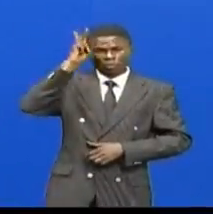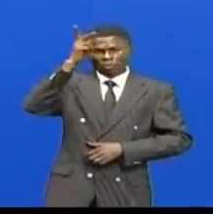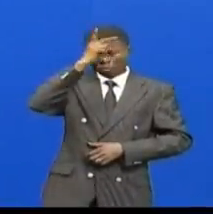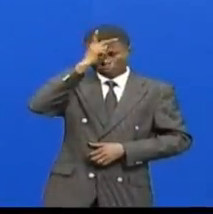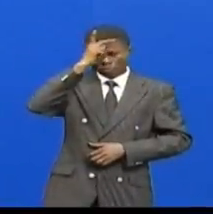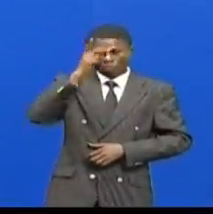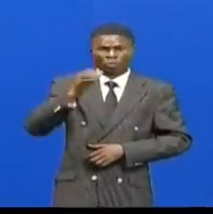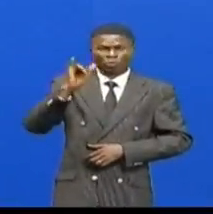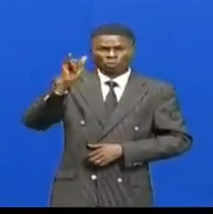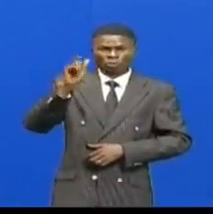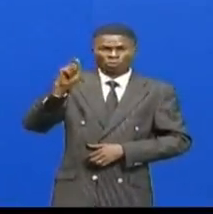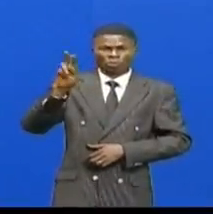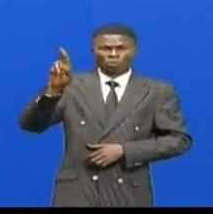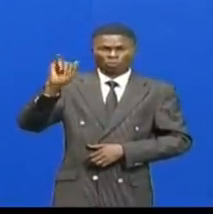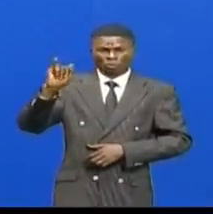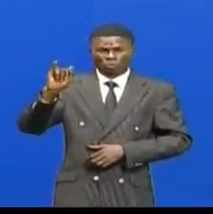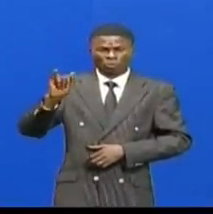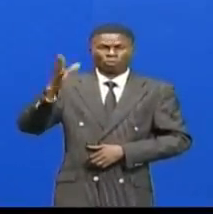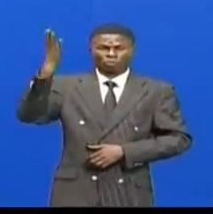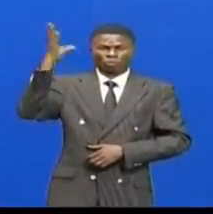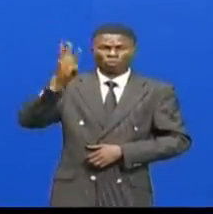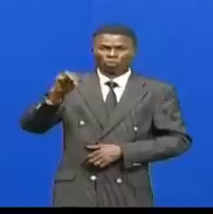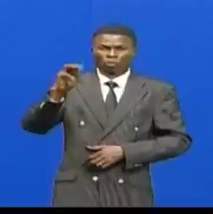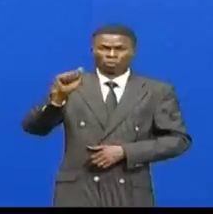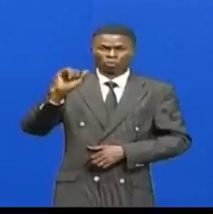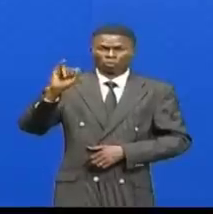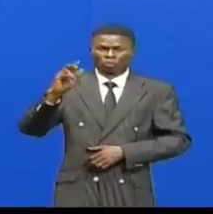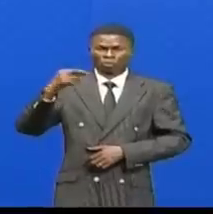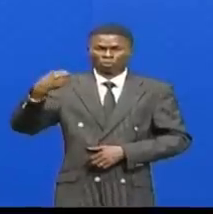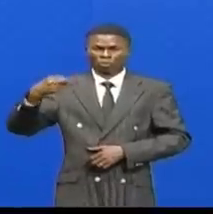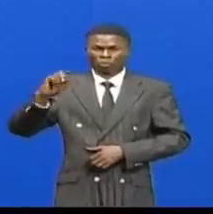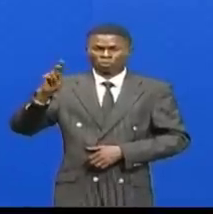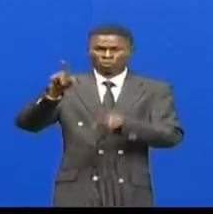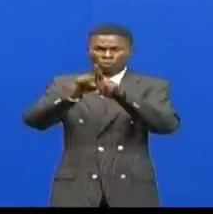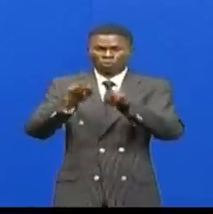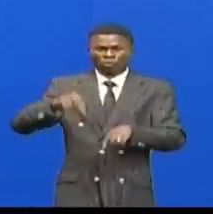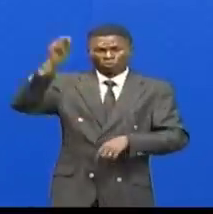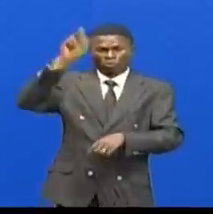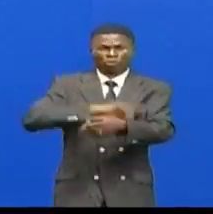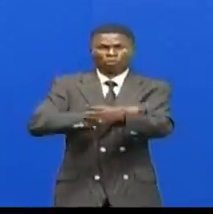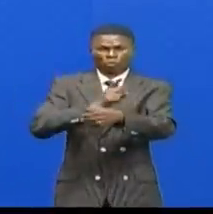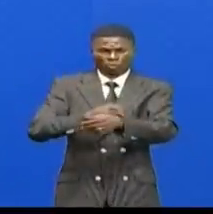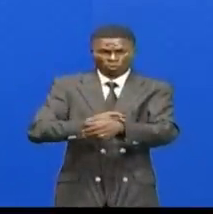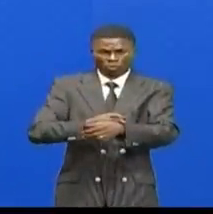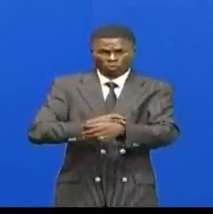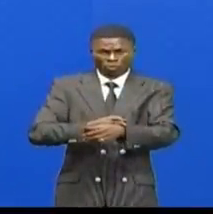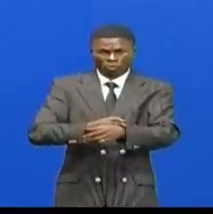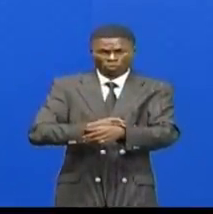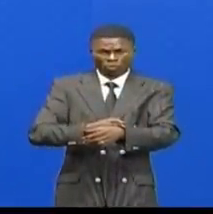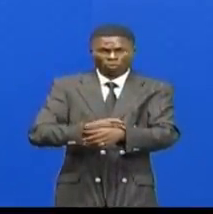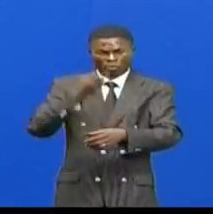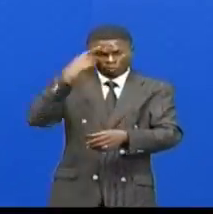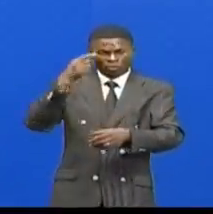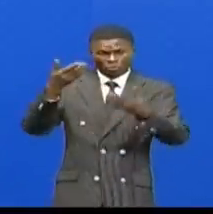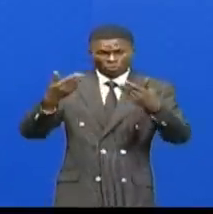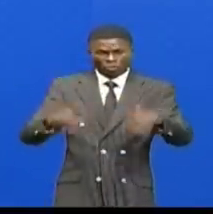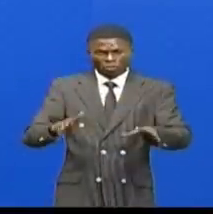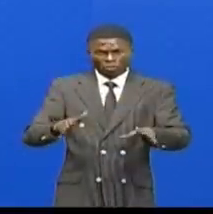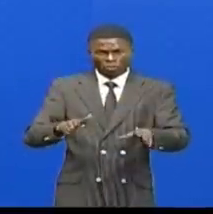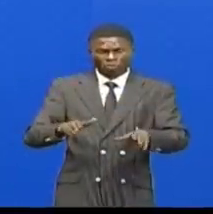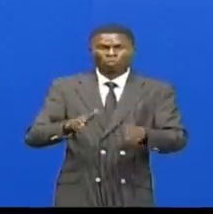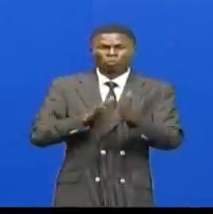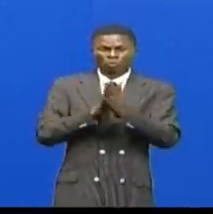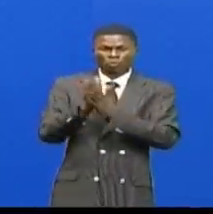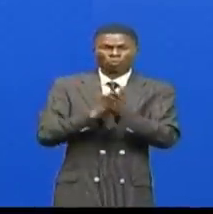de l'Ituri, du Maïndombe et du Nord-Kivu. Il a également, pour conclure, fait